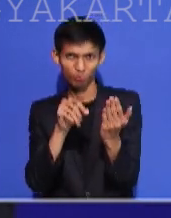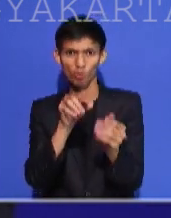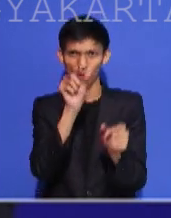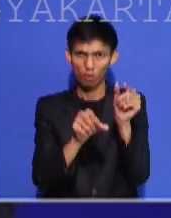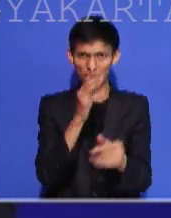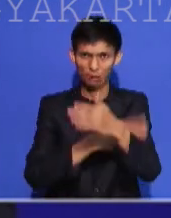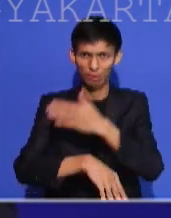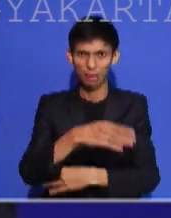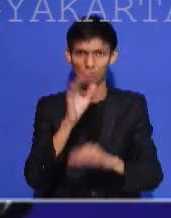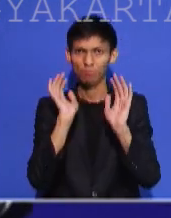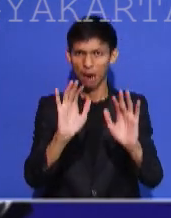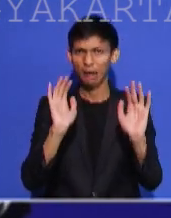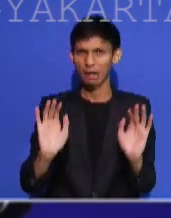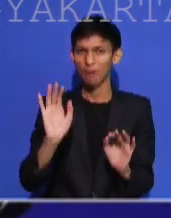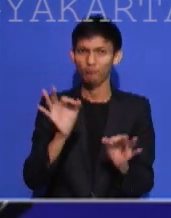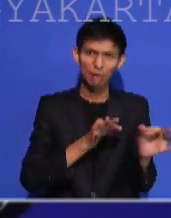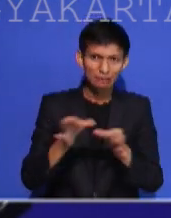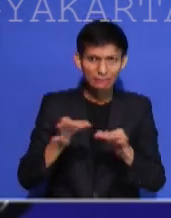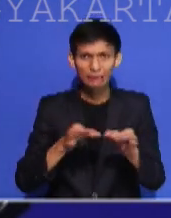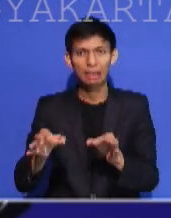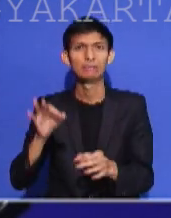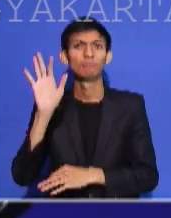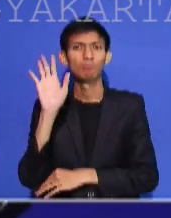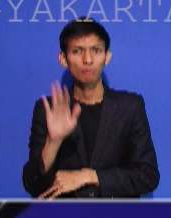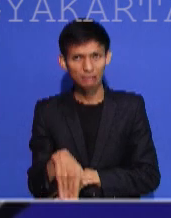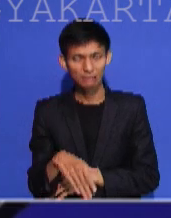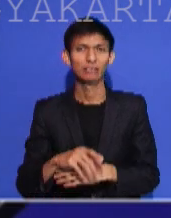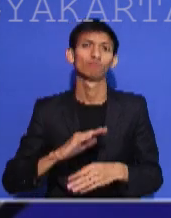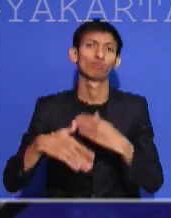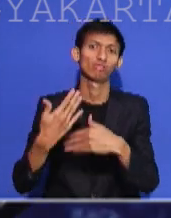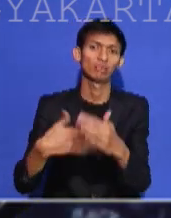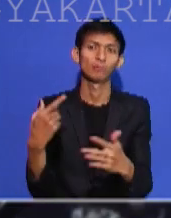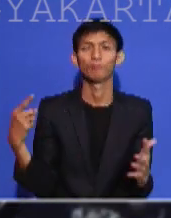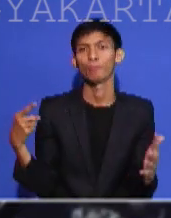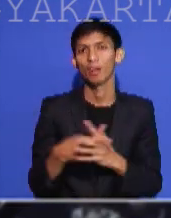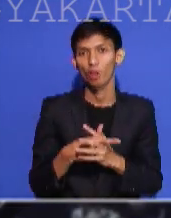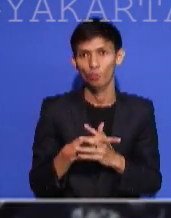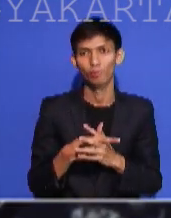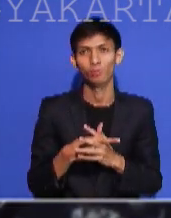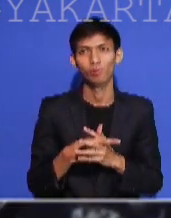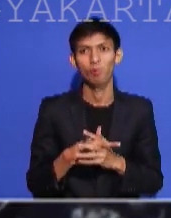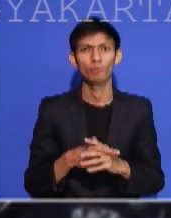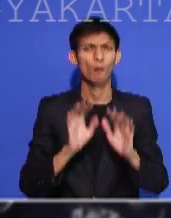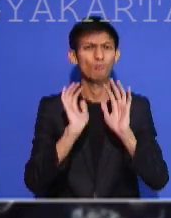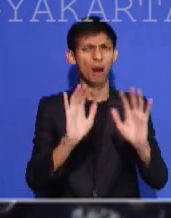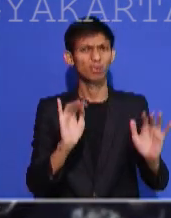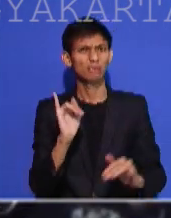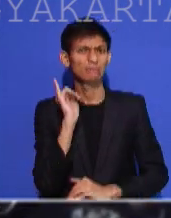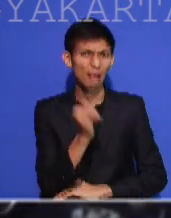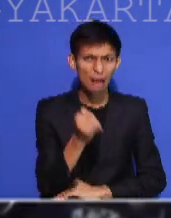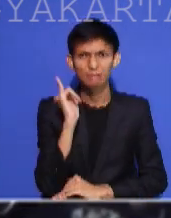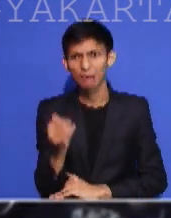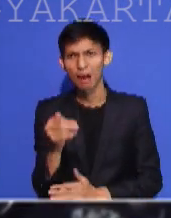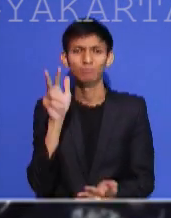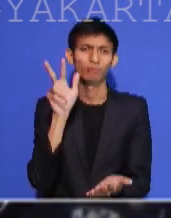tidak terfasilitasi sebagaimana mestinya dalam proses penyelenggaraan pemilu selain Masih ditemukan banyak kesalahan terkait penetapan daftar